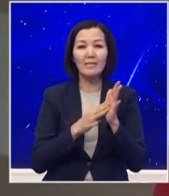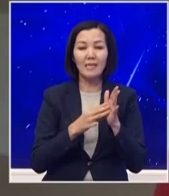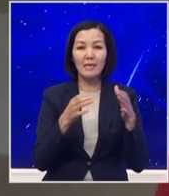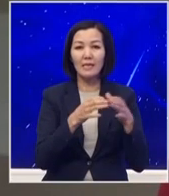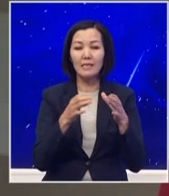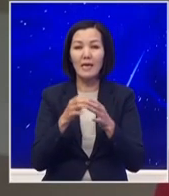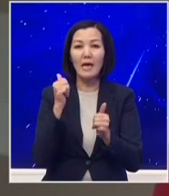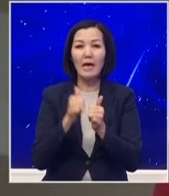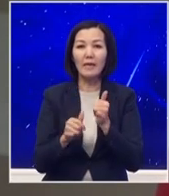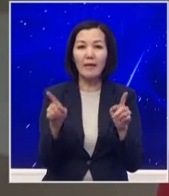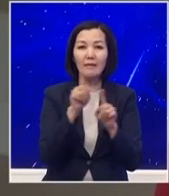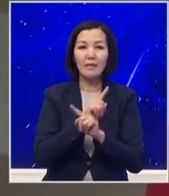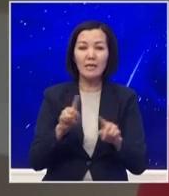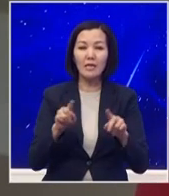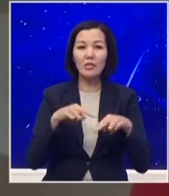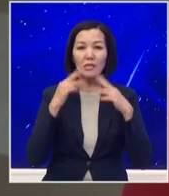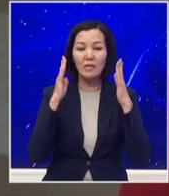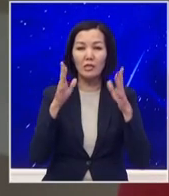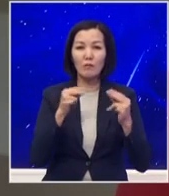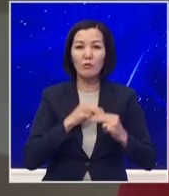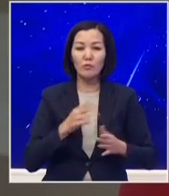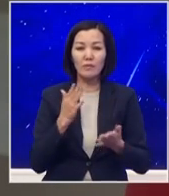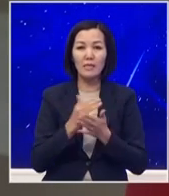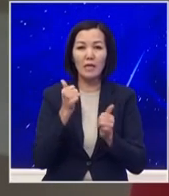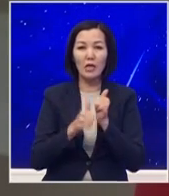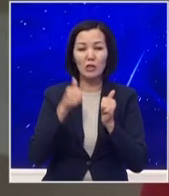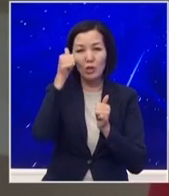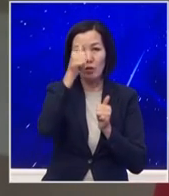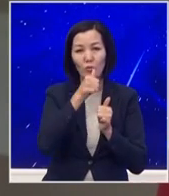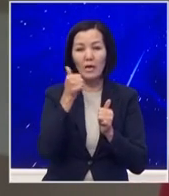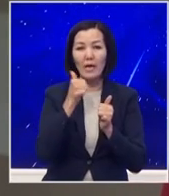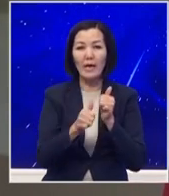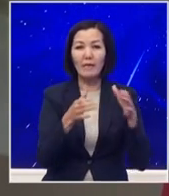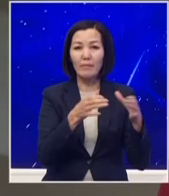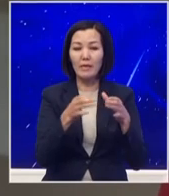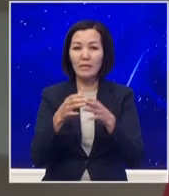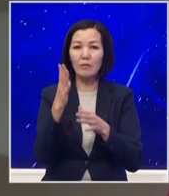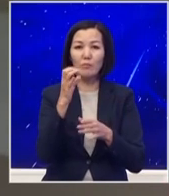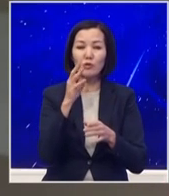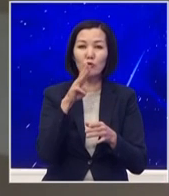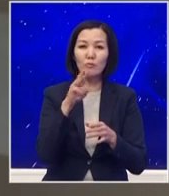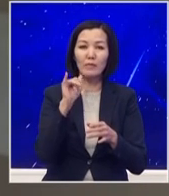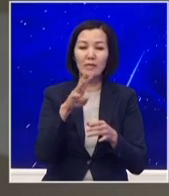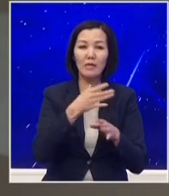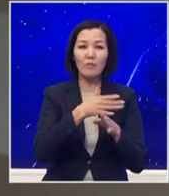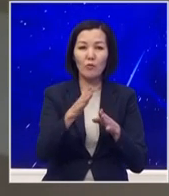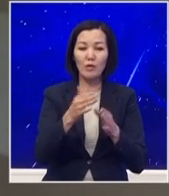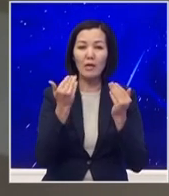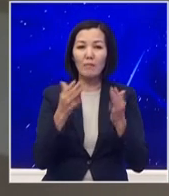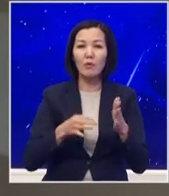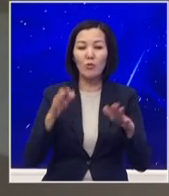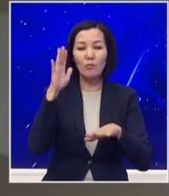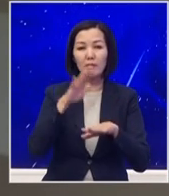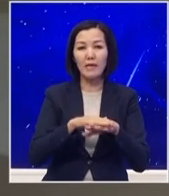Әр ұйымдағылар ерекше ынта жігермен жұмыс істейді. Бізде жыл сайын әр бірлестікке 500 мың теңге бөлінетін. Енді биыл облыс